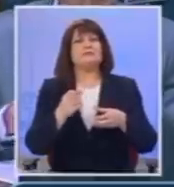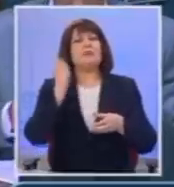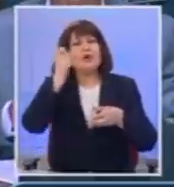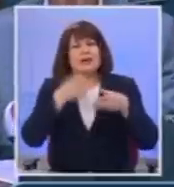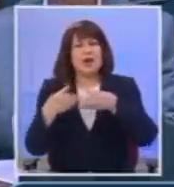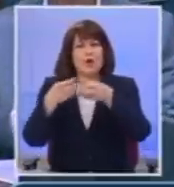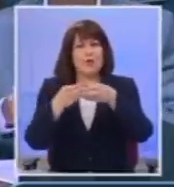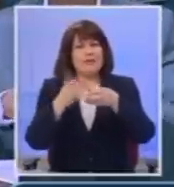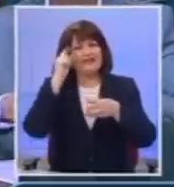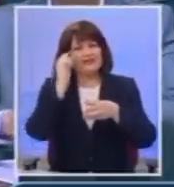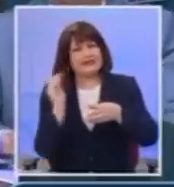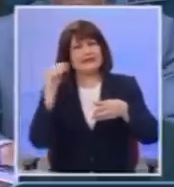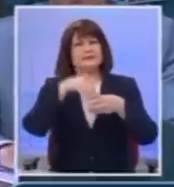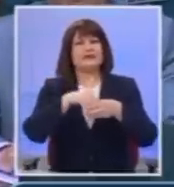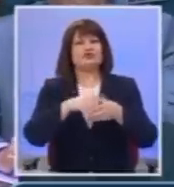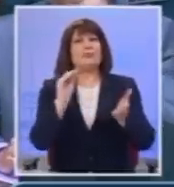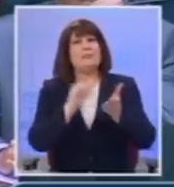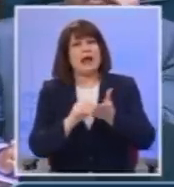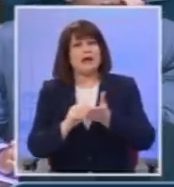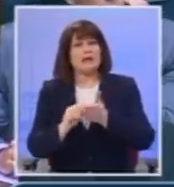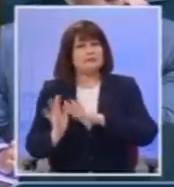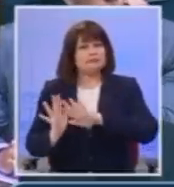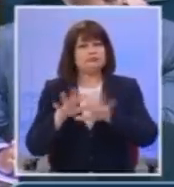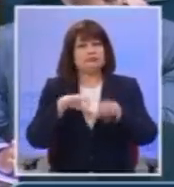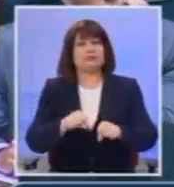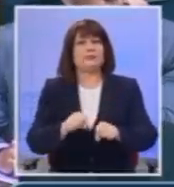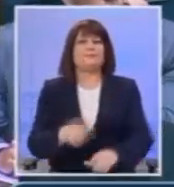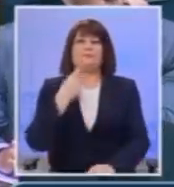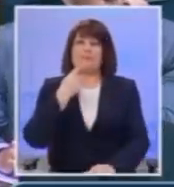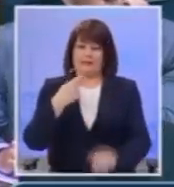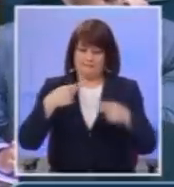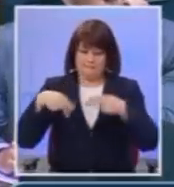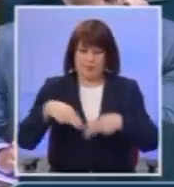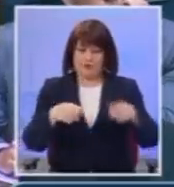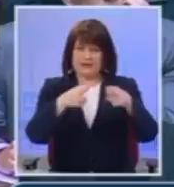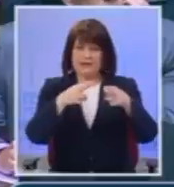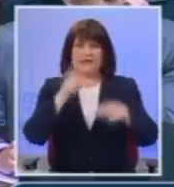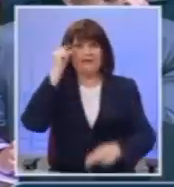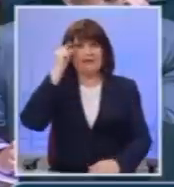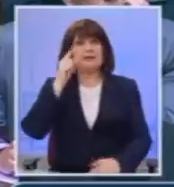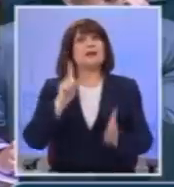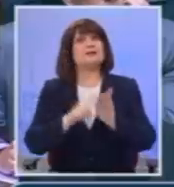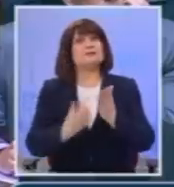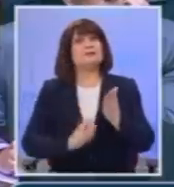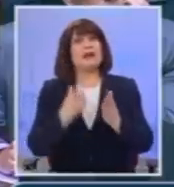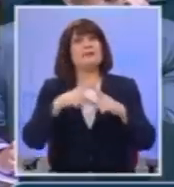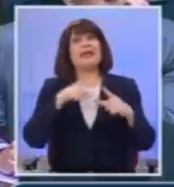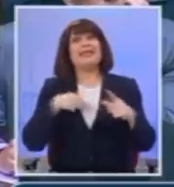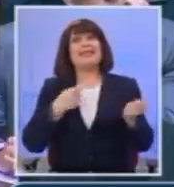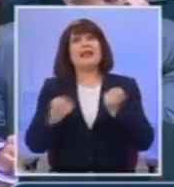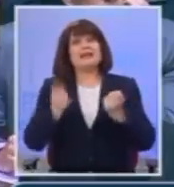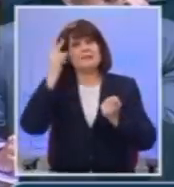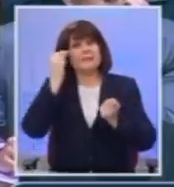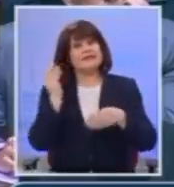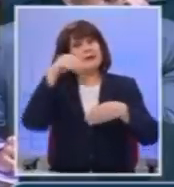Αλλά τους δίνουμε πάλι έδαφος. Έχουμε πει και υποστηρίζουμε σαν ποτάμι ότι οι φοιτητές πρέπει να έχουν λόγο στη διοίκηση των πανεπιστημίων.